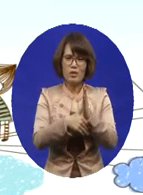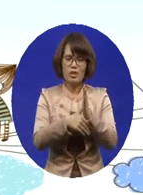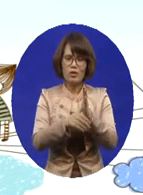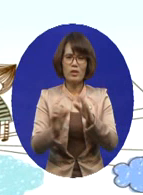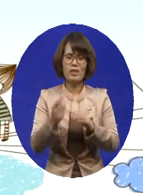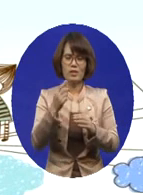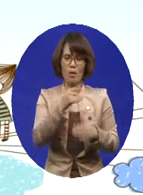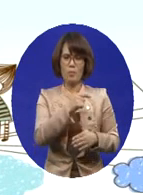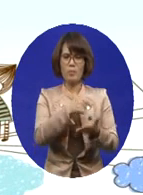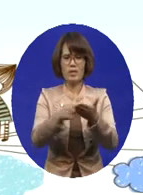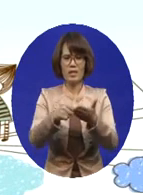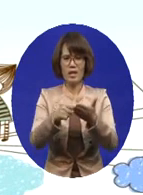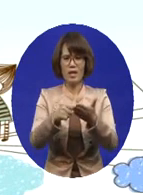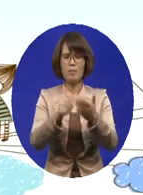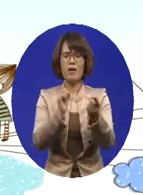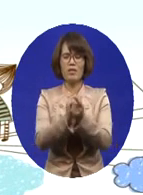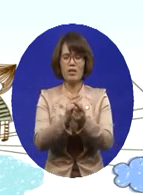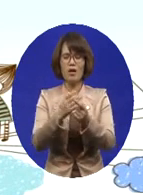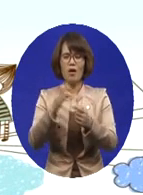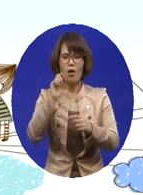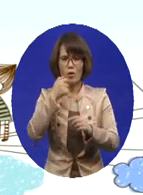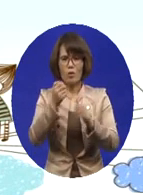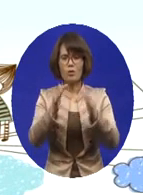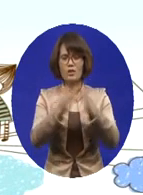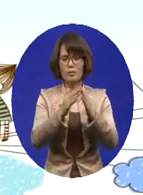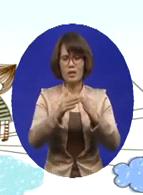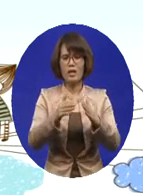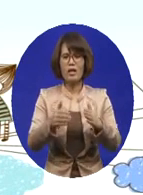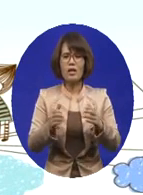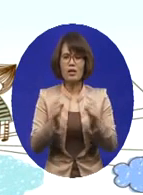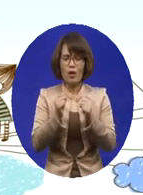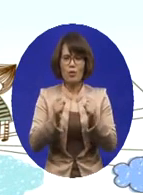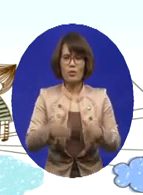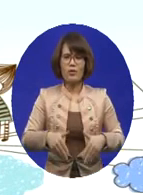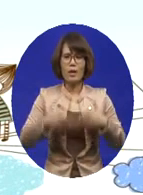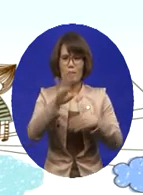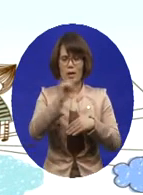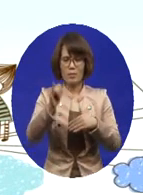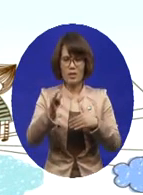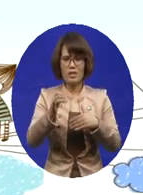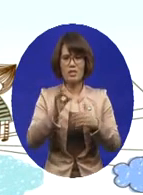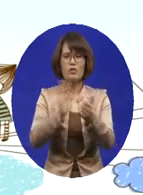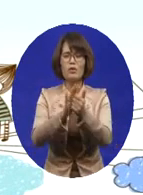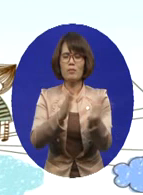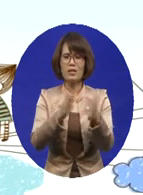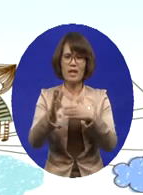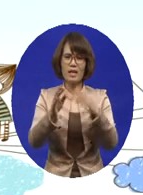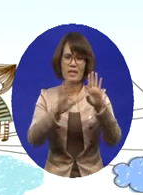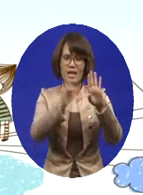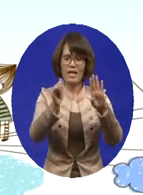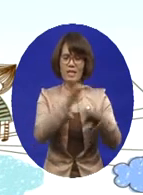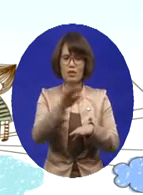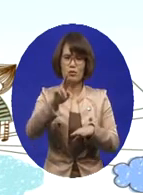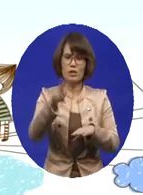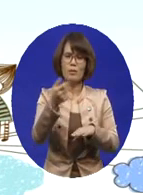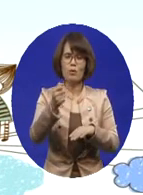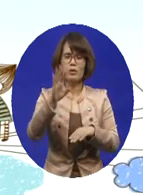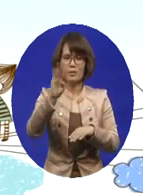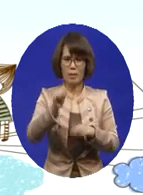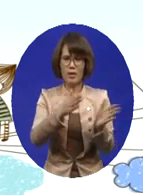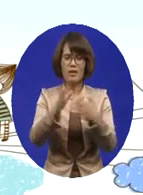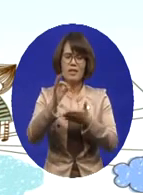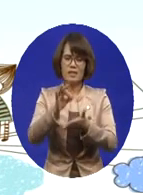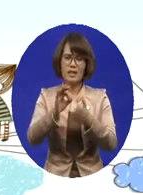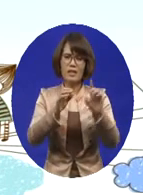인해 피해가 우려되는 위기가정에 월동 난방비를 지원합니다. 소득이 4인 가족 기준 254만 원, 재산